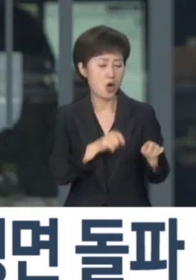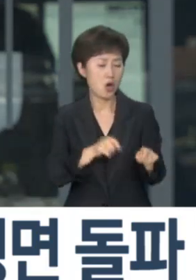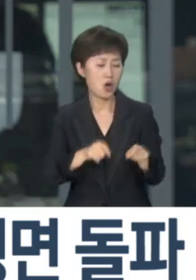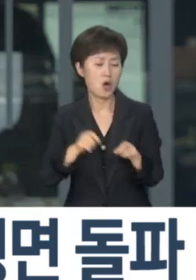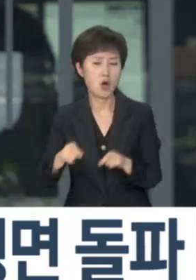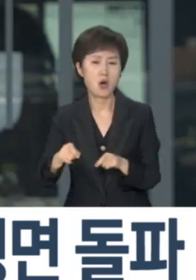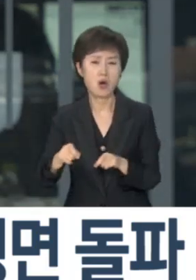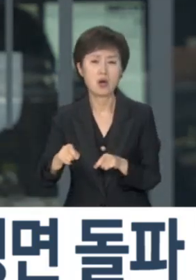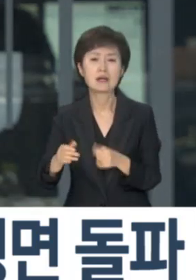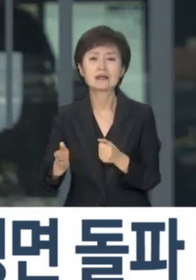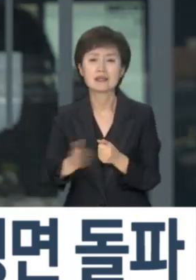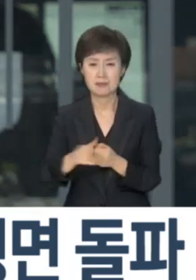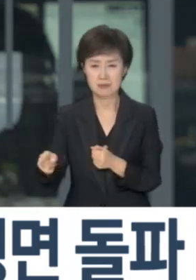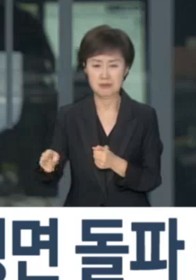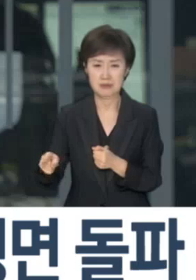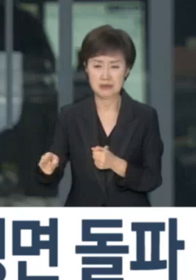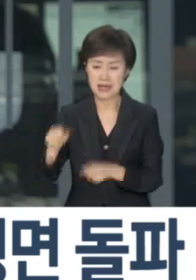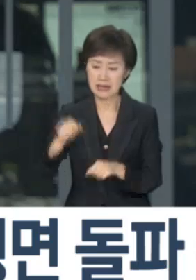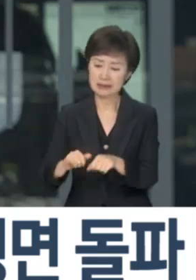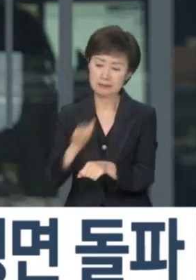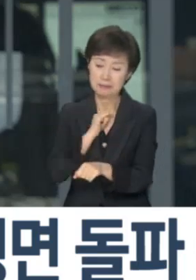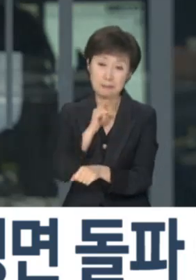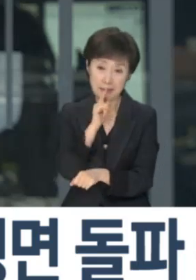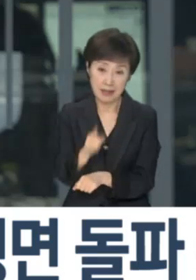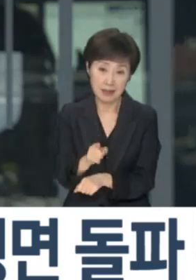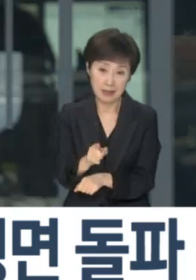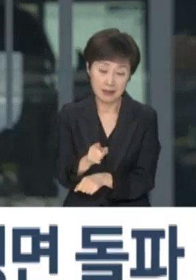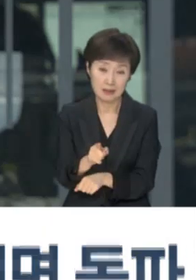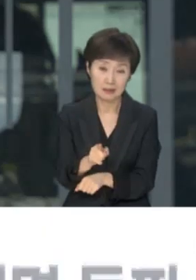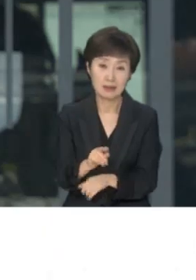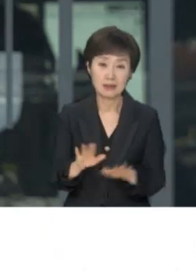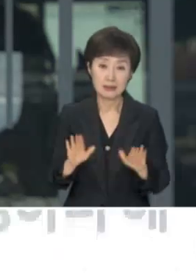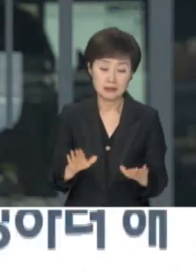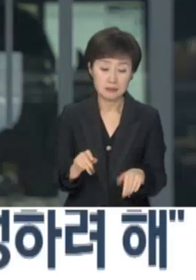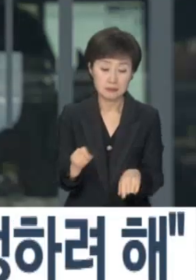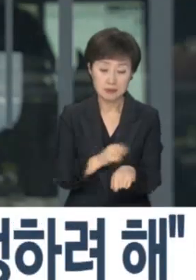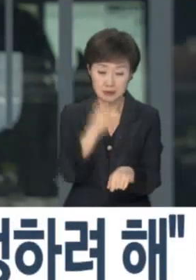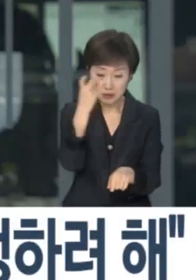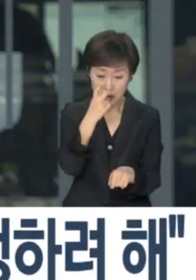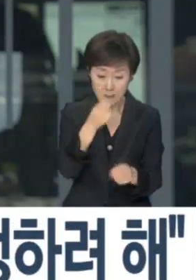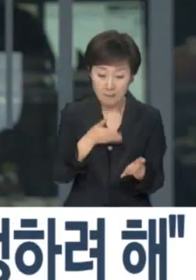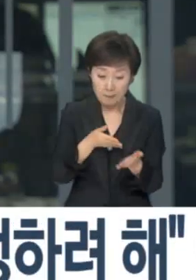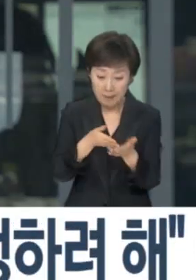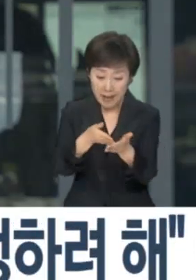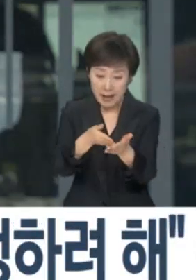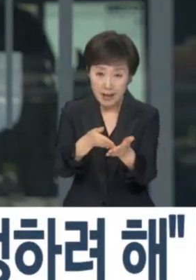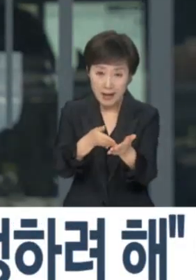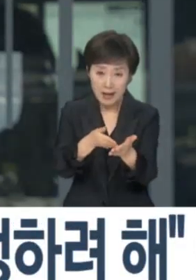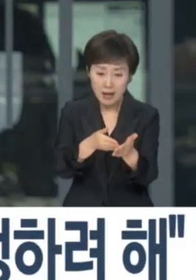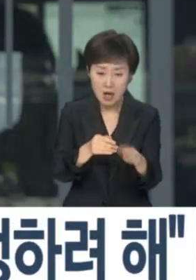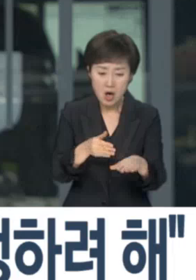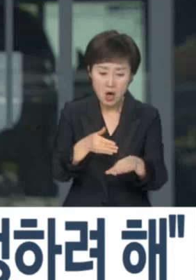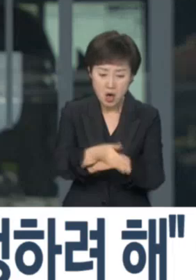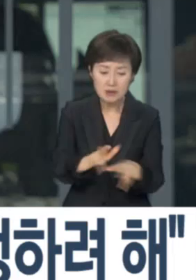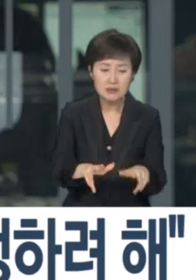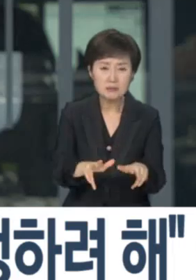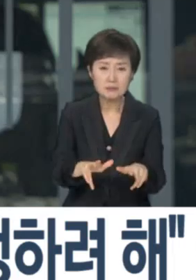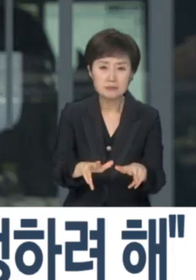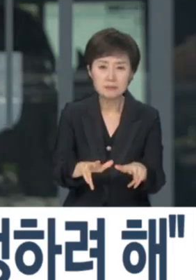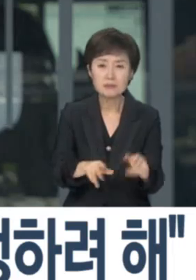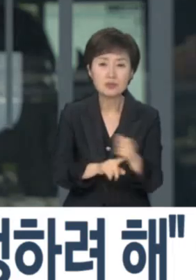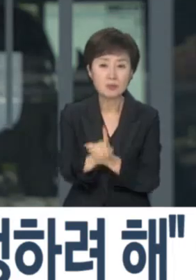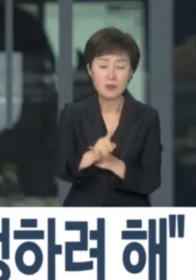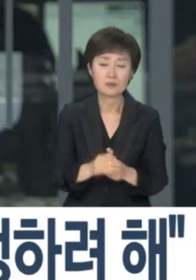있었는데 국민의힘이 자초한 부분이 있다라는 맥락에서 말씀을 하신 것이기 때문에 지금 교수께서는 그 둘 중에 어느 쪽에 좀 더 무게를 실어